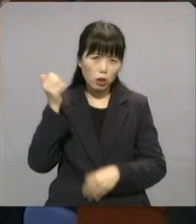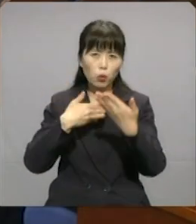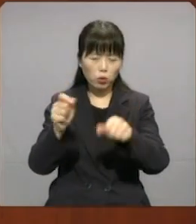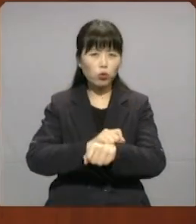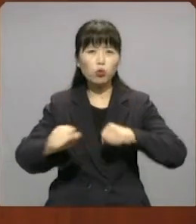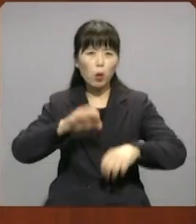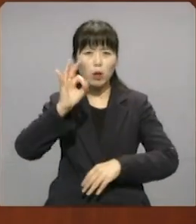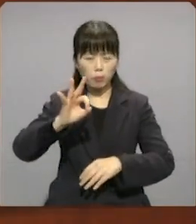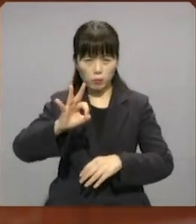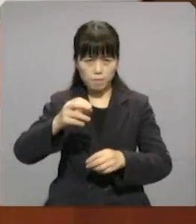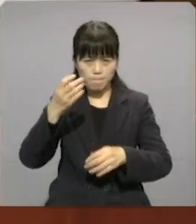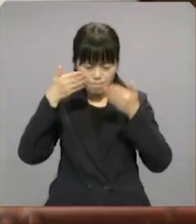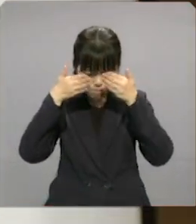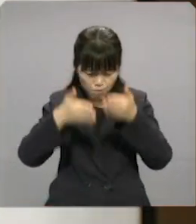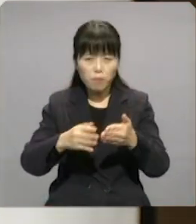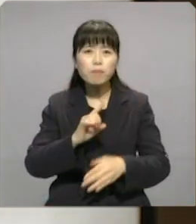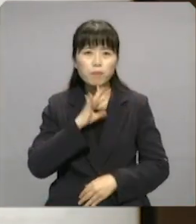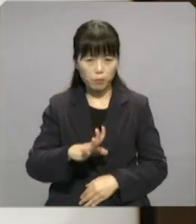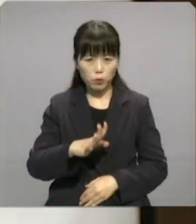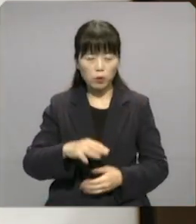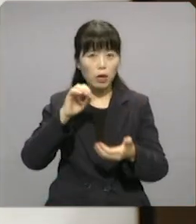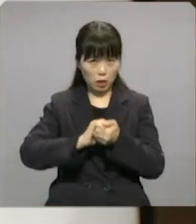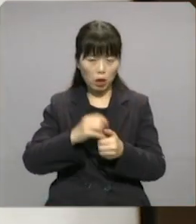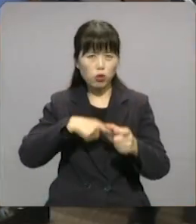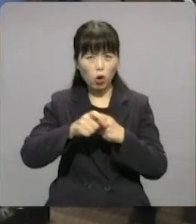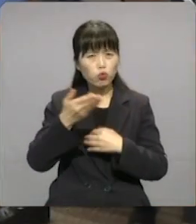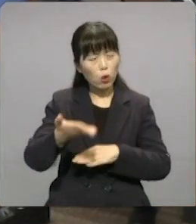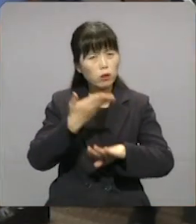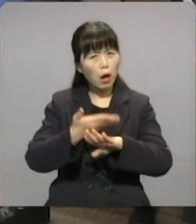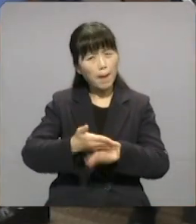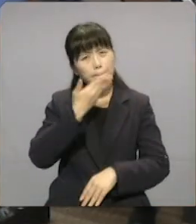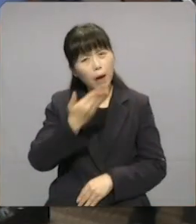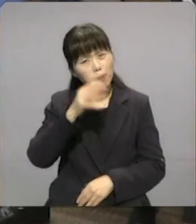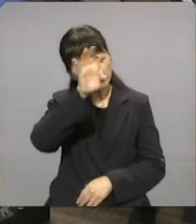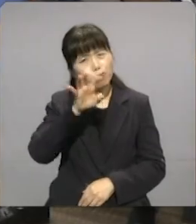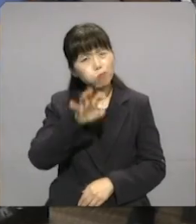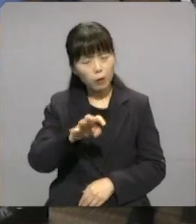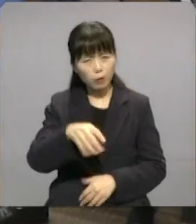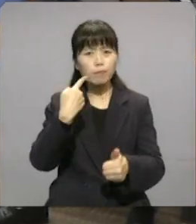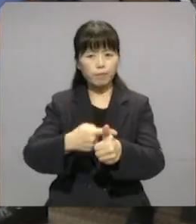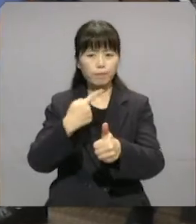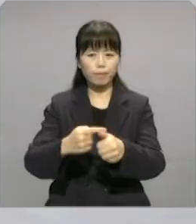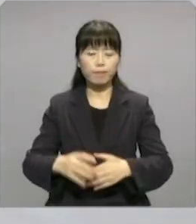대통령실 특수활동비 사수에만 몰두하고 있다며 기한을 더 준다고 달라질지 의문이라고 날을